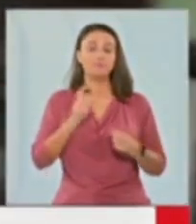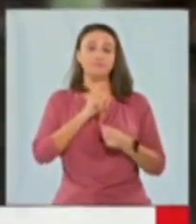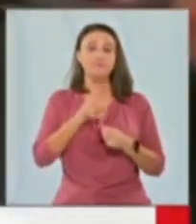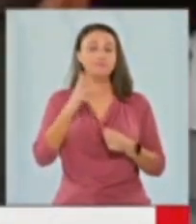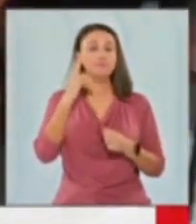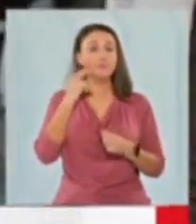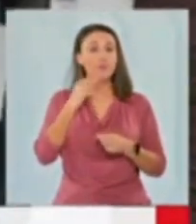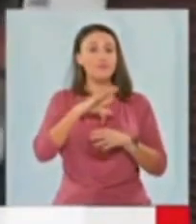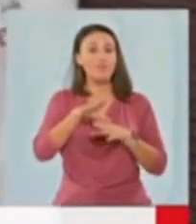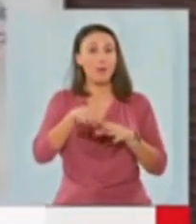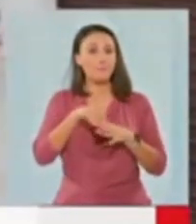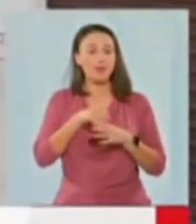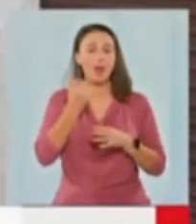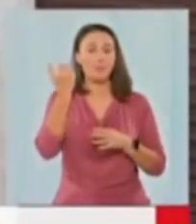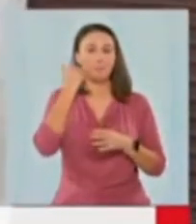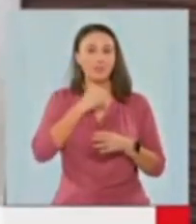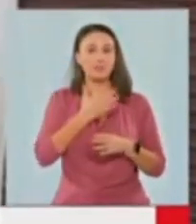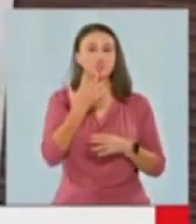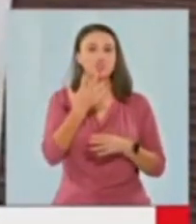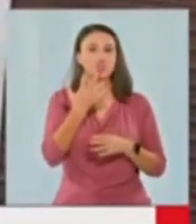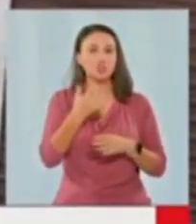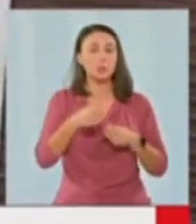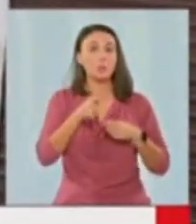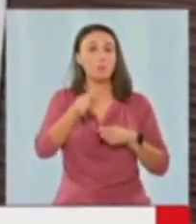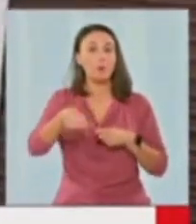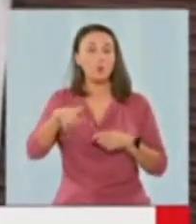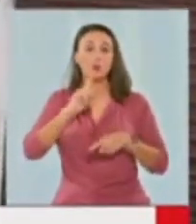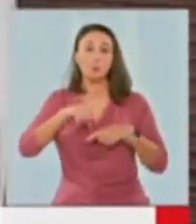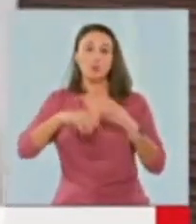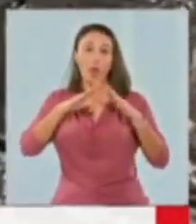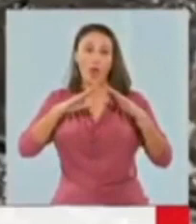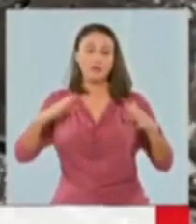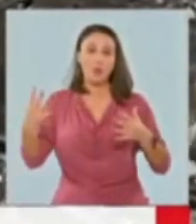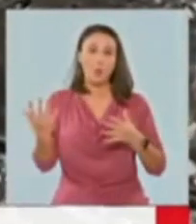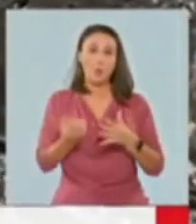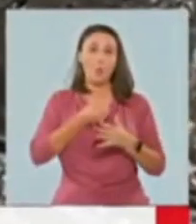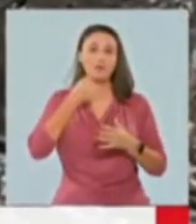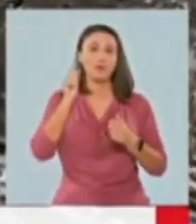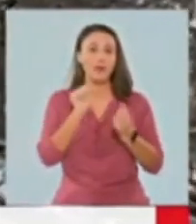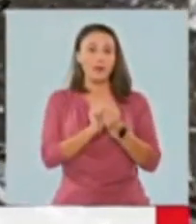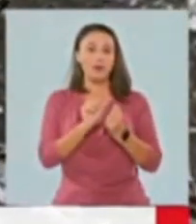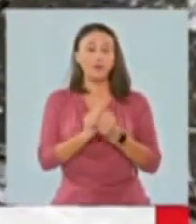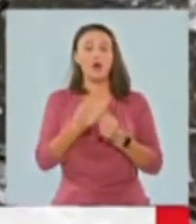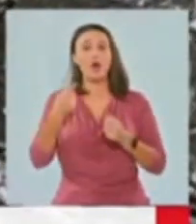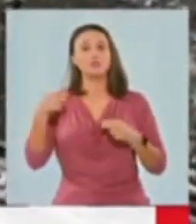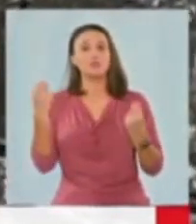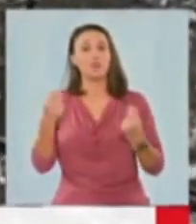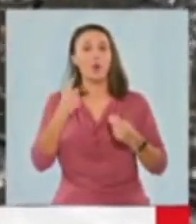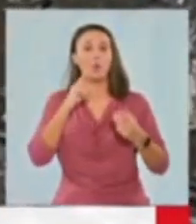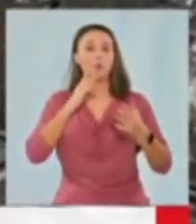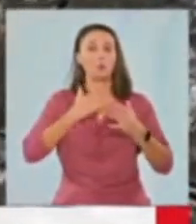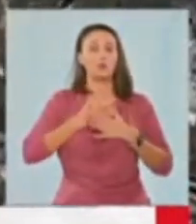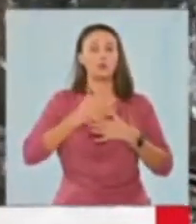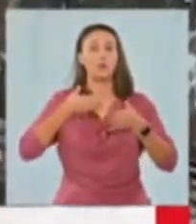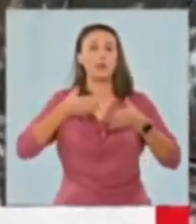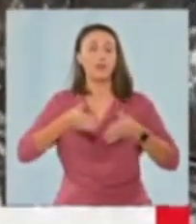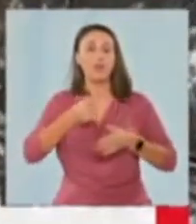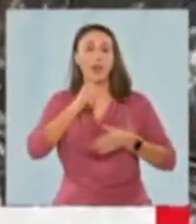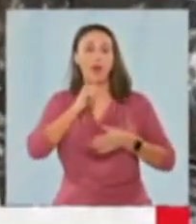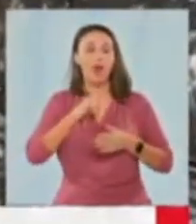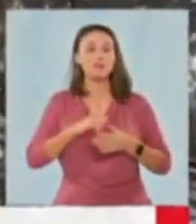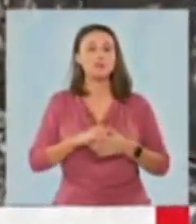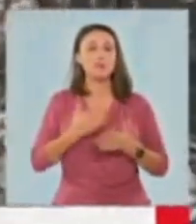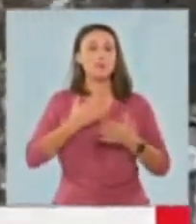familie de 5 membri a pierit după ce locuința în care se afla a fost luată de o alunecare de teren. Alți câțiva au murit înnecați.